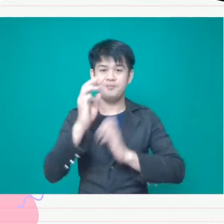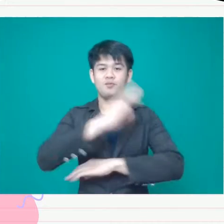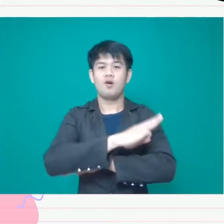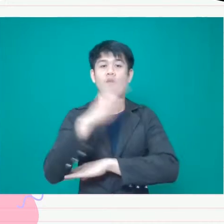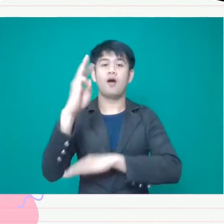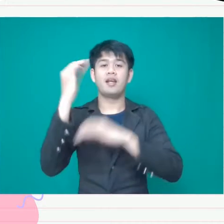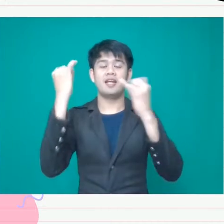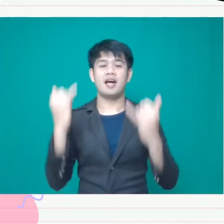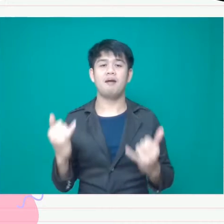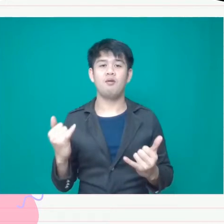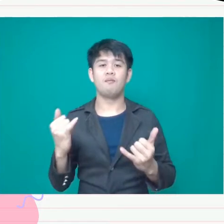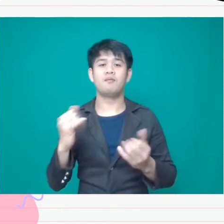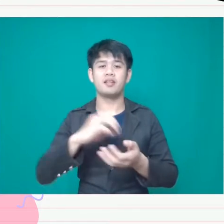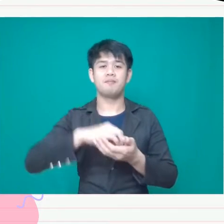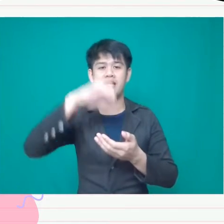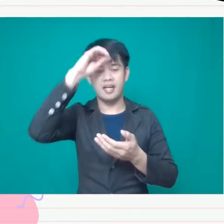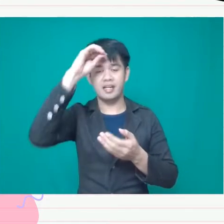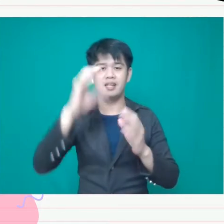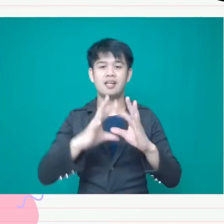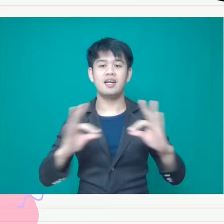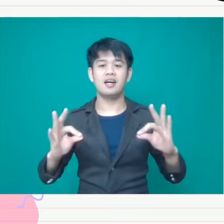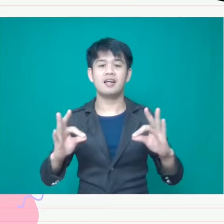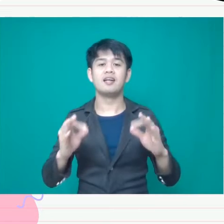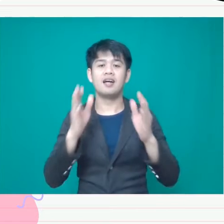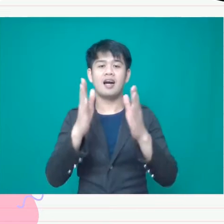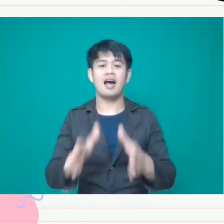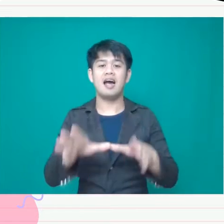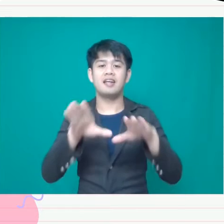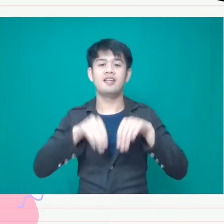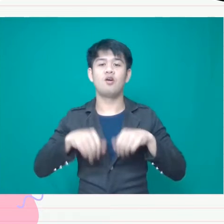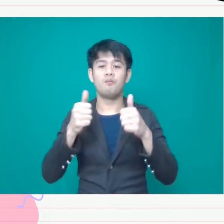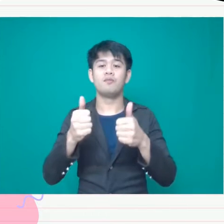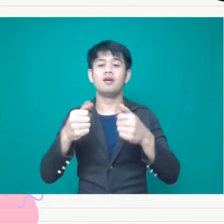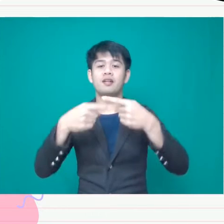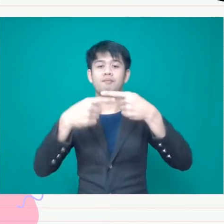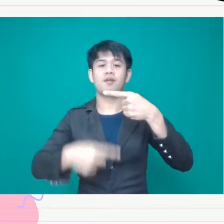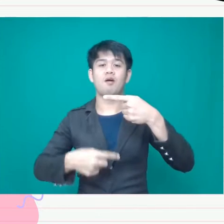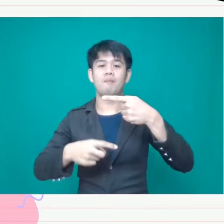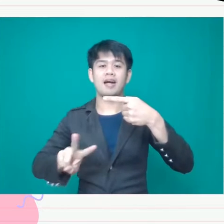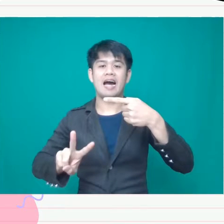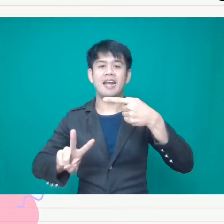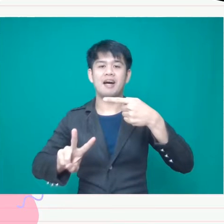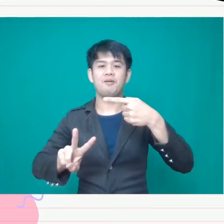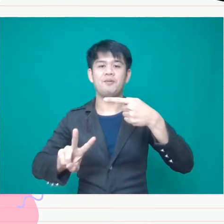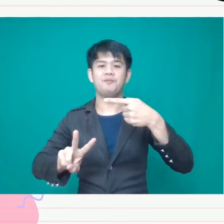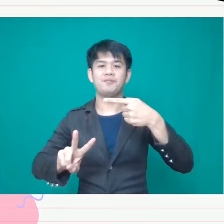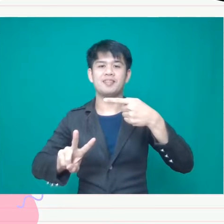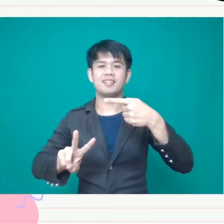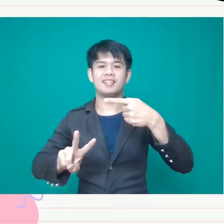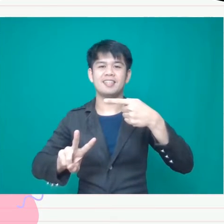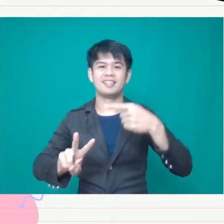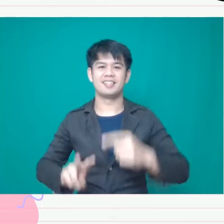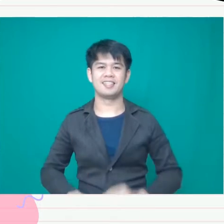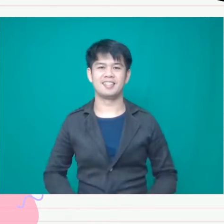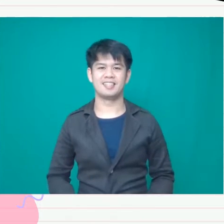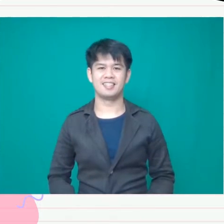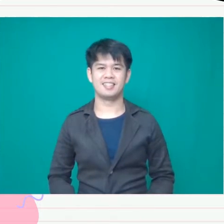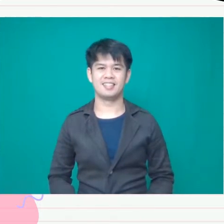สวัสดีครับ วันนี้นะครับผมเราจะมาเรียนกันเรื่องค่านิยม12ประการนะครับผม